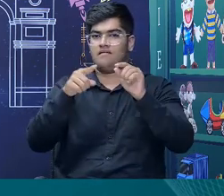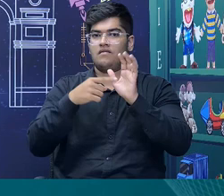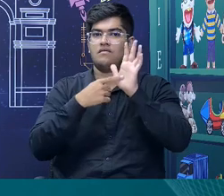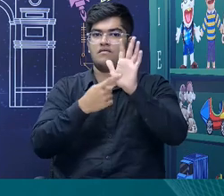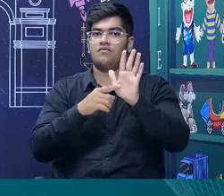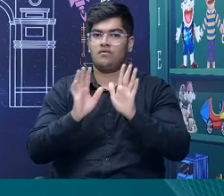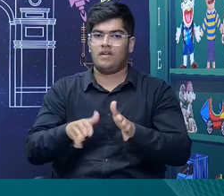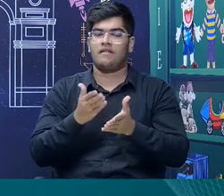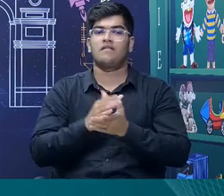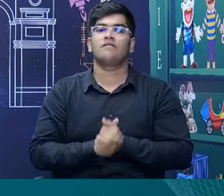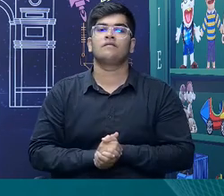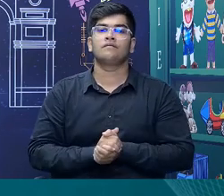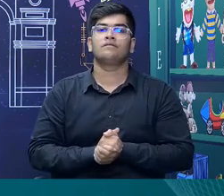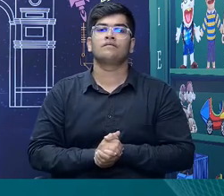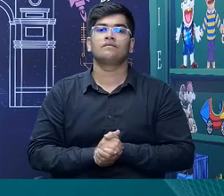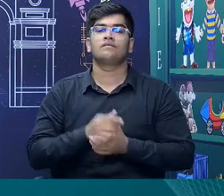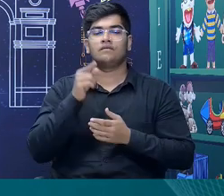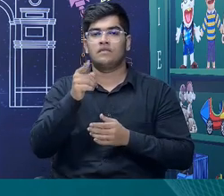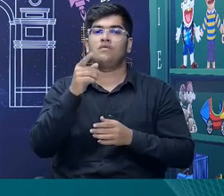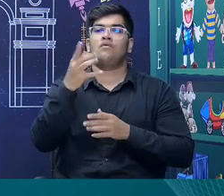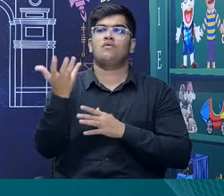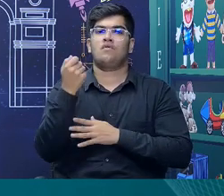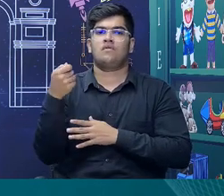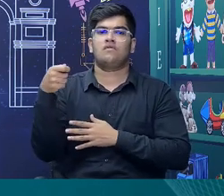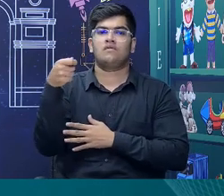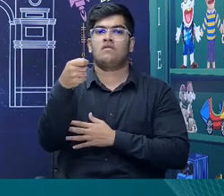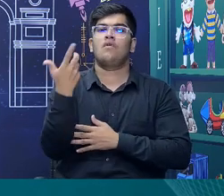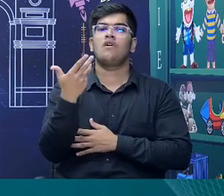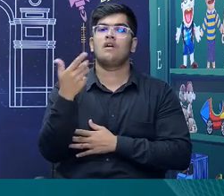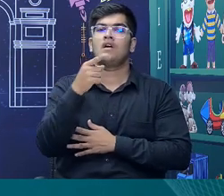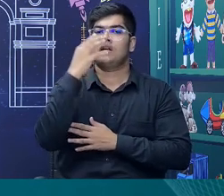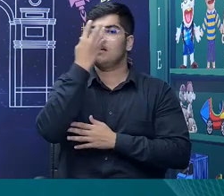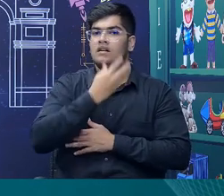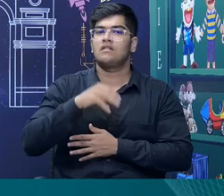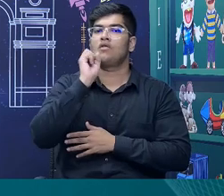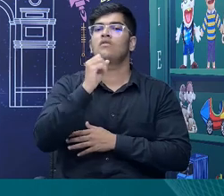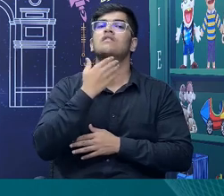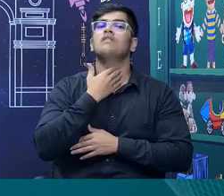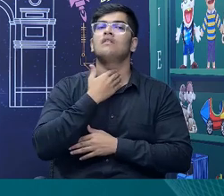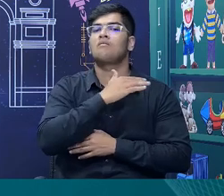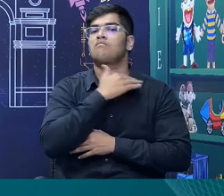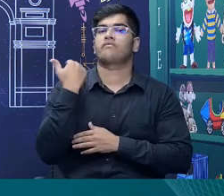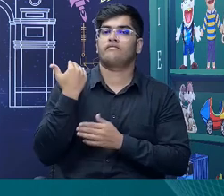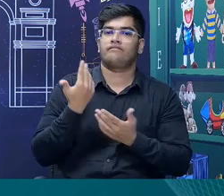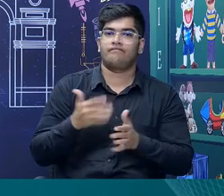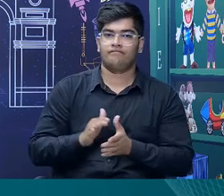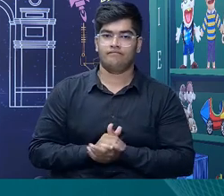और उन्होंने यह त्रिशूल लेकर गणेश जी का सर कैट दिया